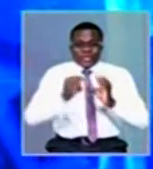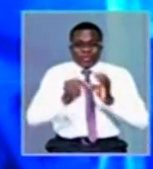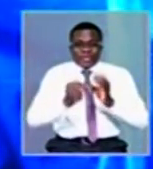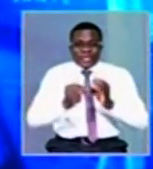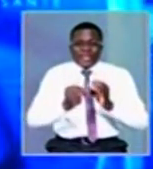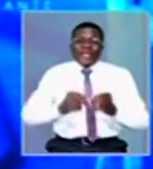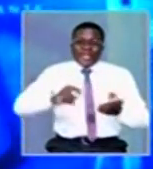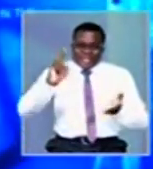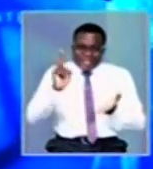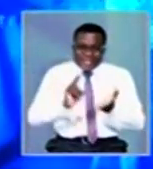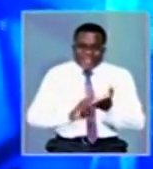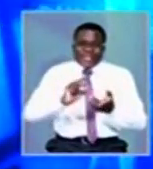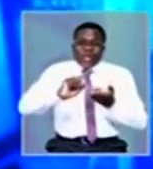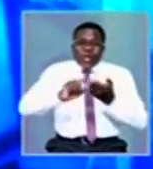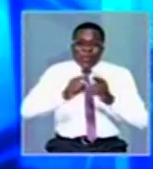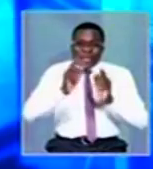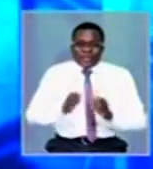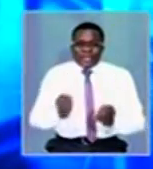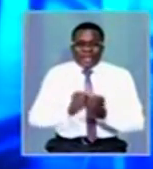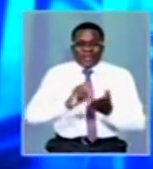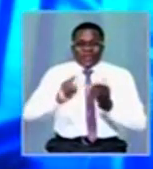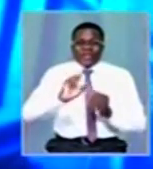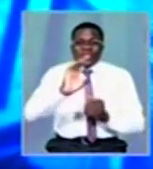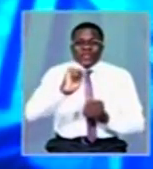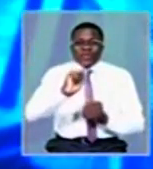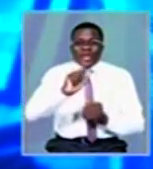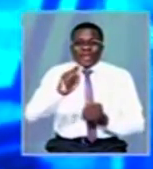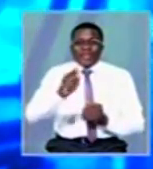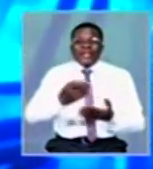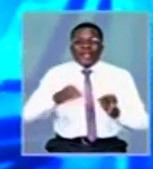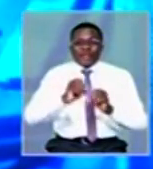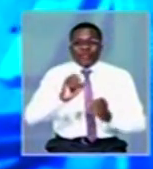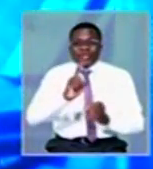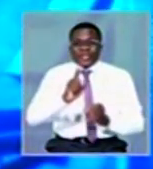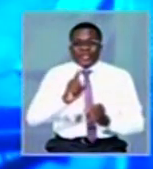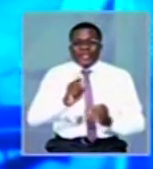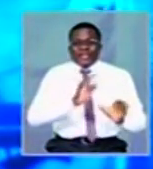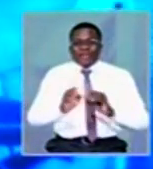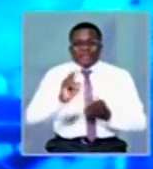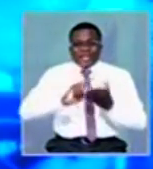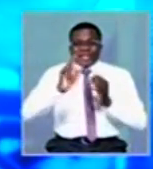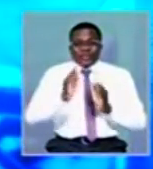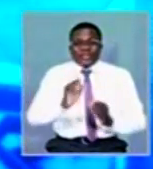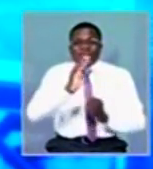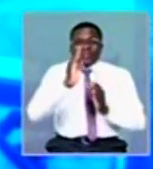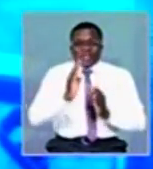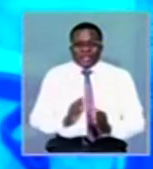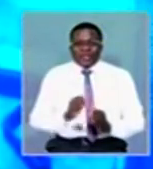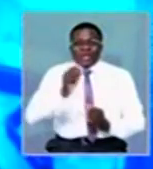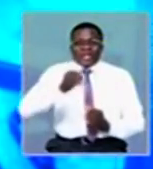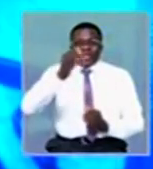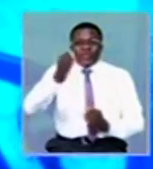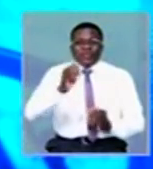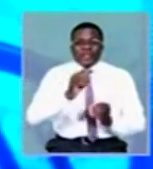un partenariat avec l'Université publique de Calavi. L'enjeu de ce partenariat naissant, faire des étudiants béninois de